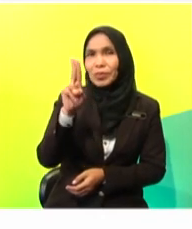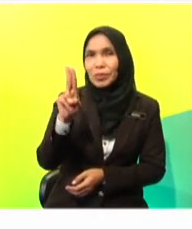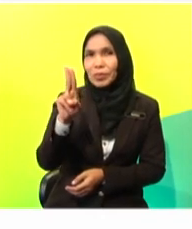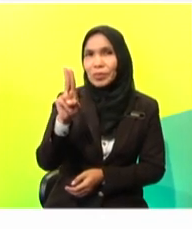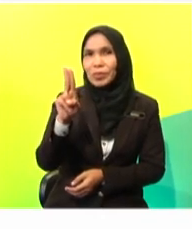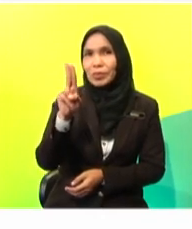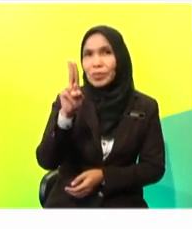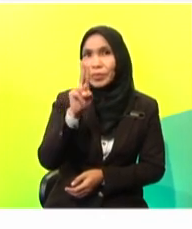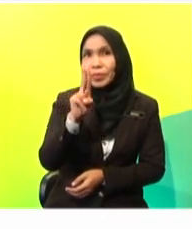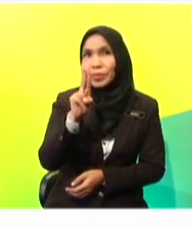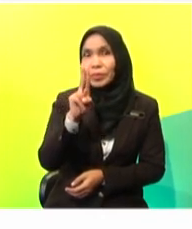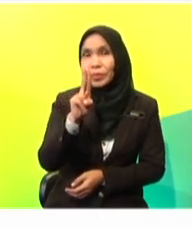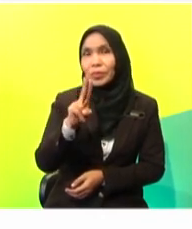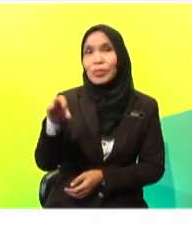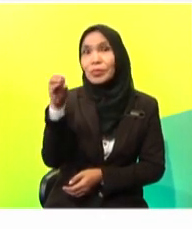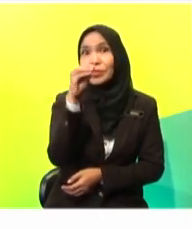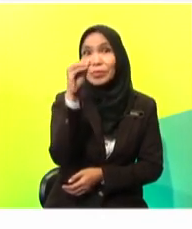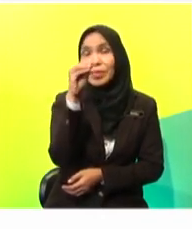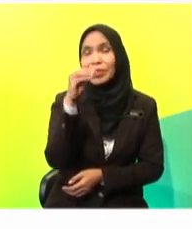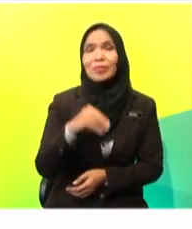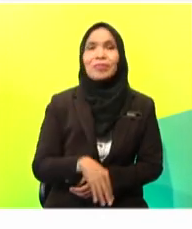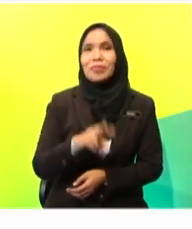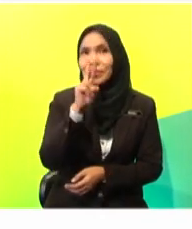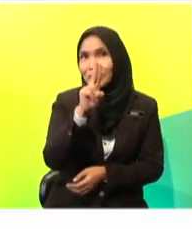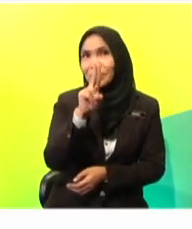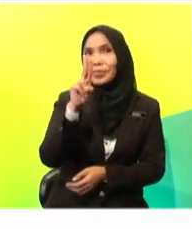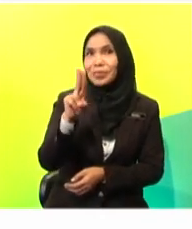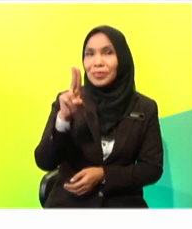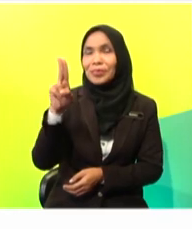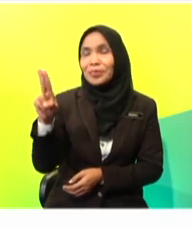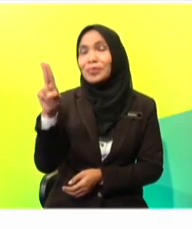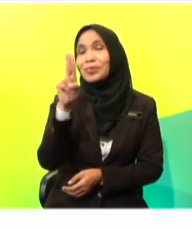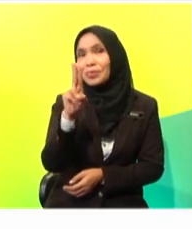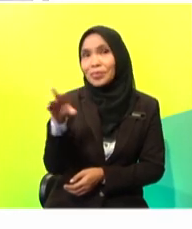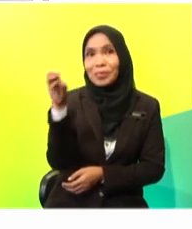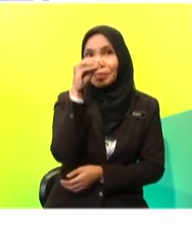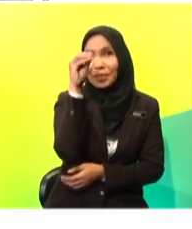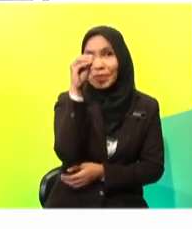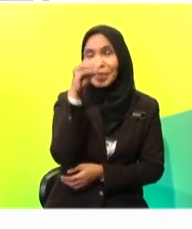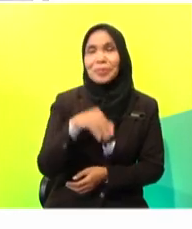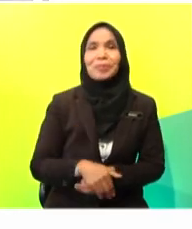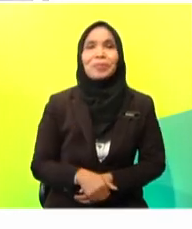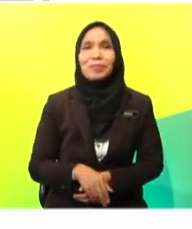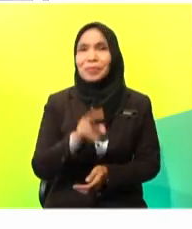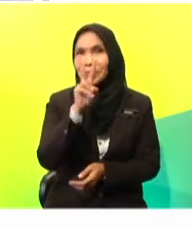yuyuuu logistik mu Yuyu ular